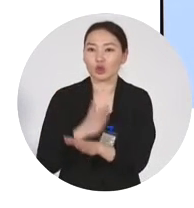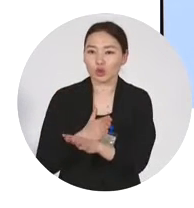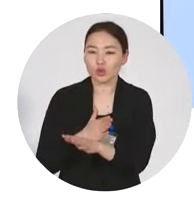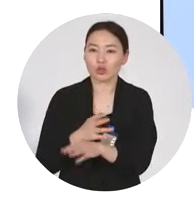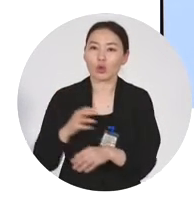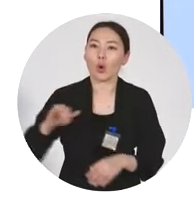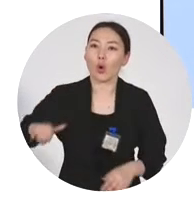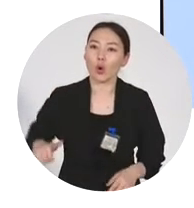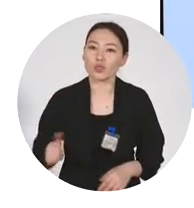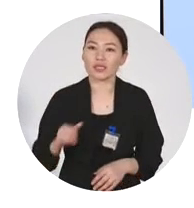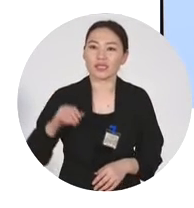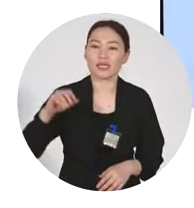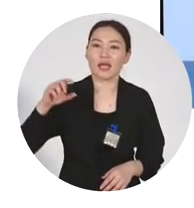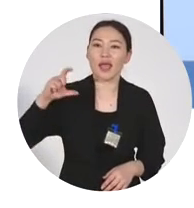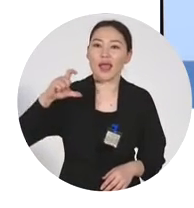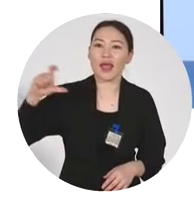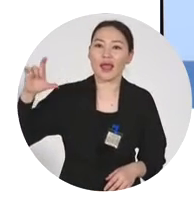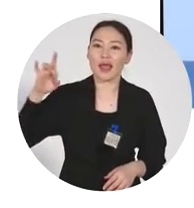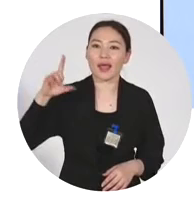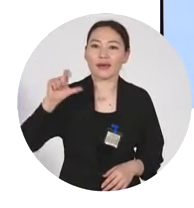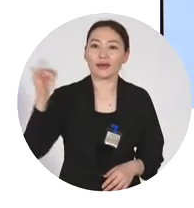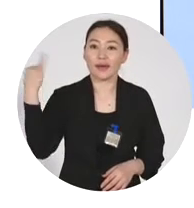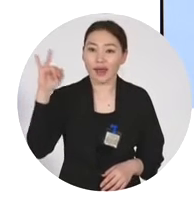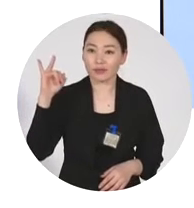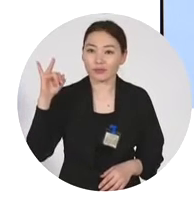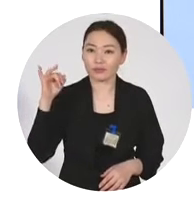эрэй нөхцөлийг шууд залгаж бичих нэ. За тэгэхээр